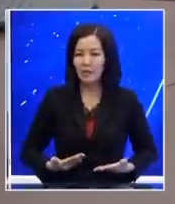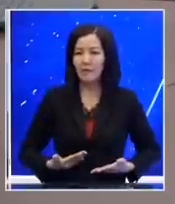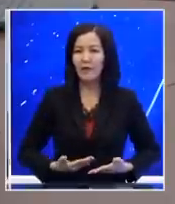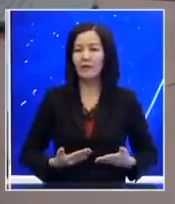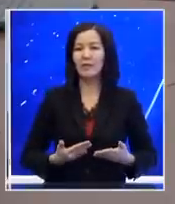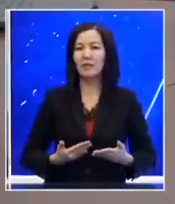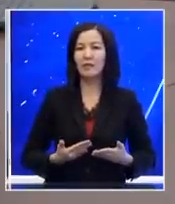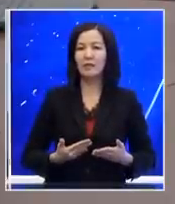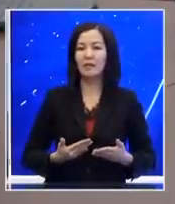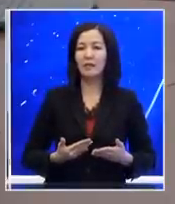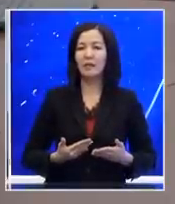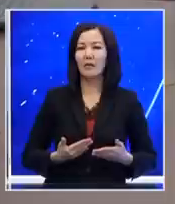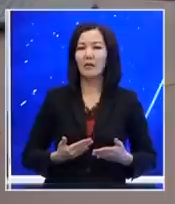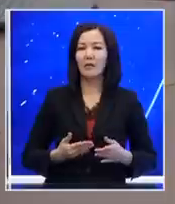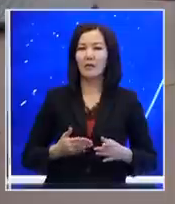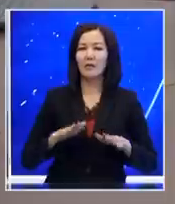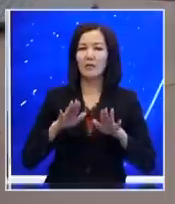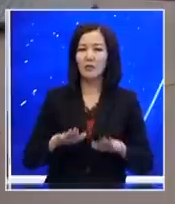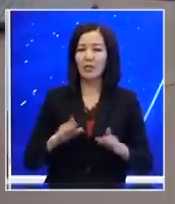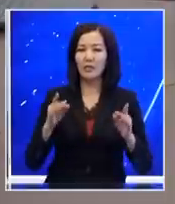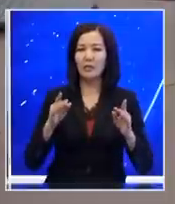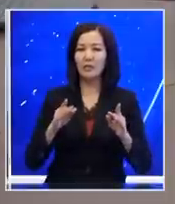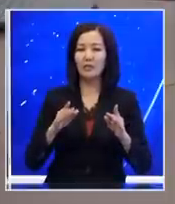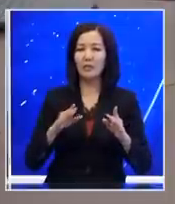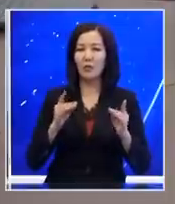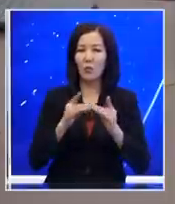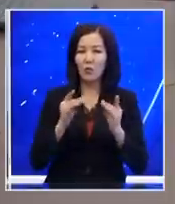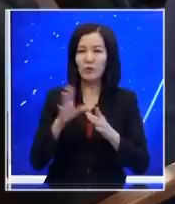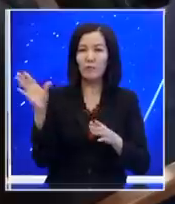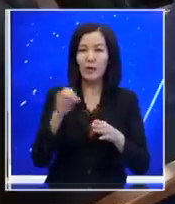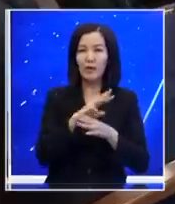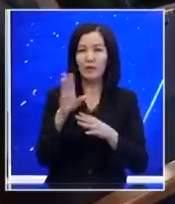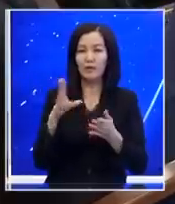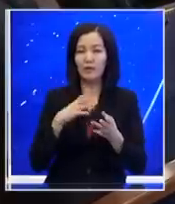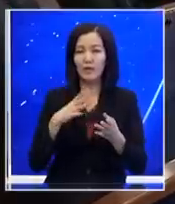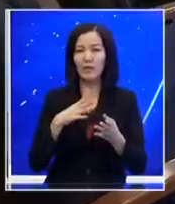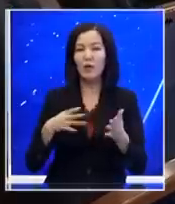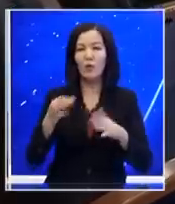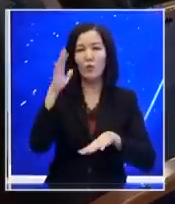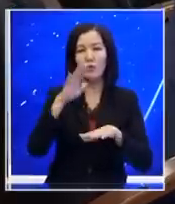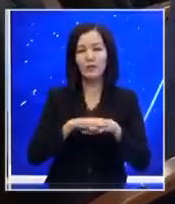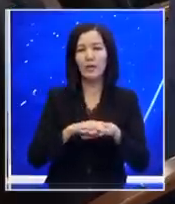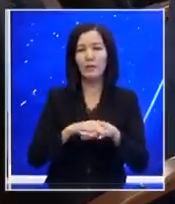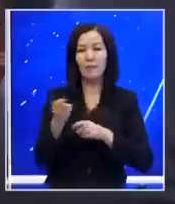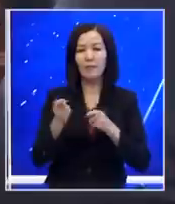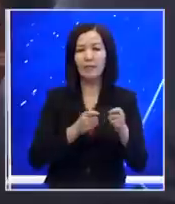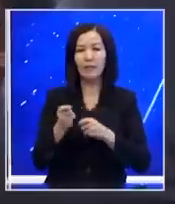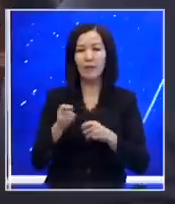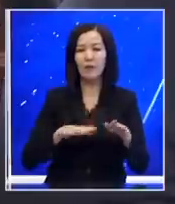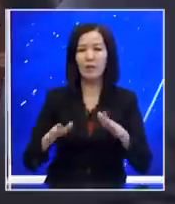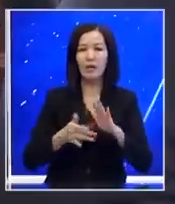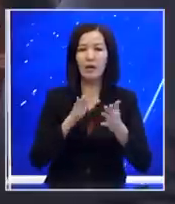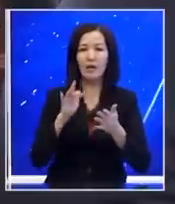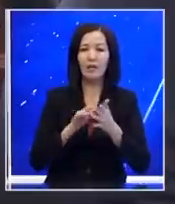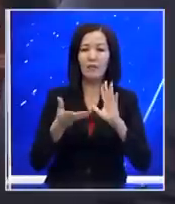вот в гостиницах или где, нормальные условия, все обеспечить. Жиын соңында облыс әкімі басқарма басшылары мен аудан қала